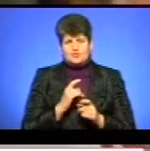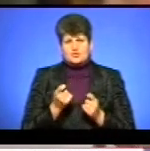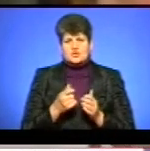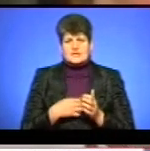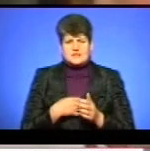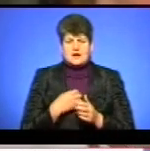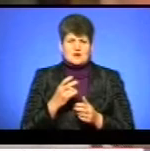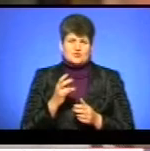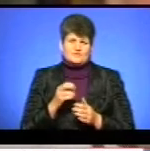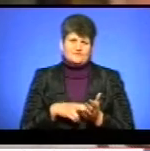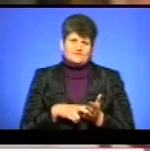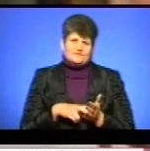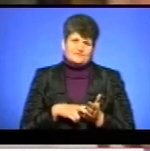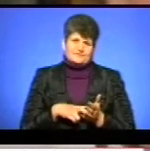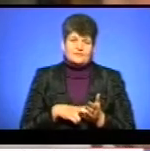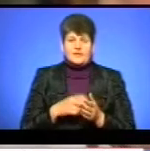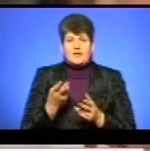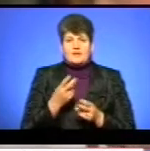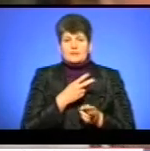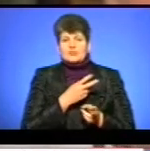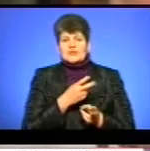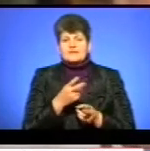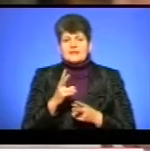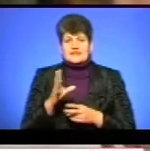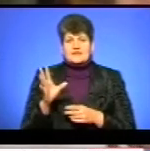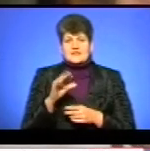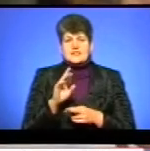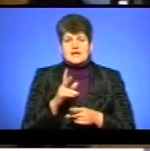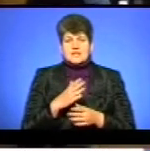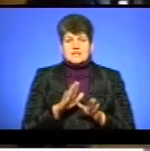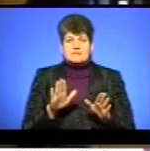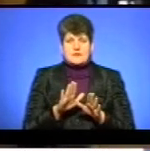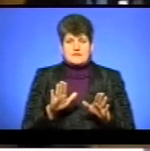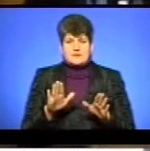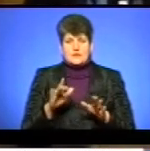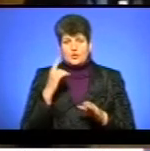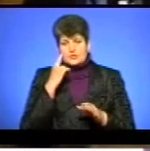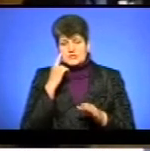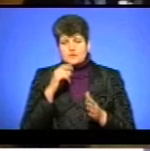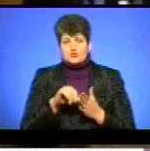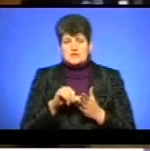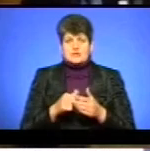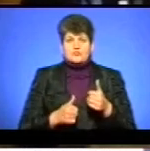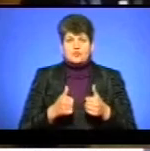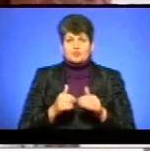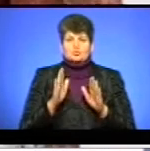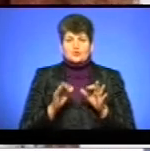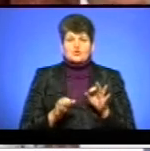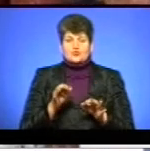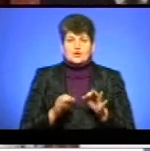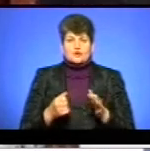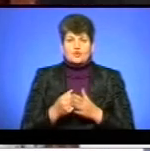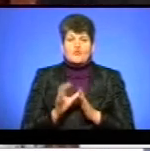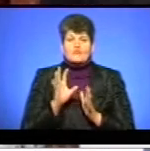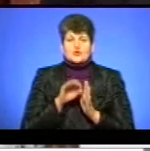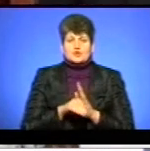страшно подивитися, чи всі як співають. Оцінювати учасників конкурсу буде журі, до якого